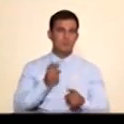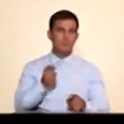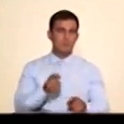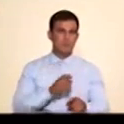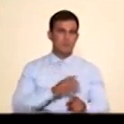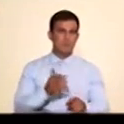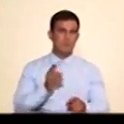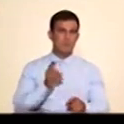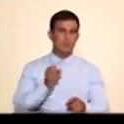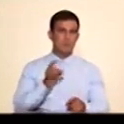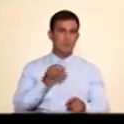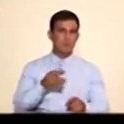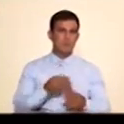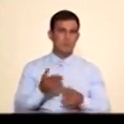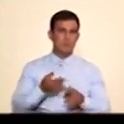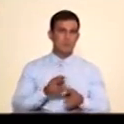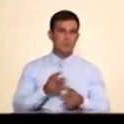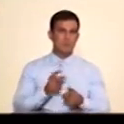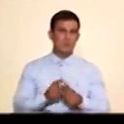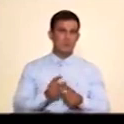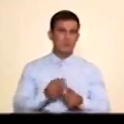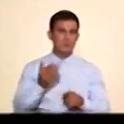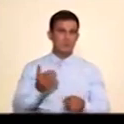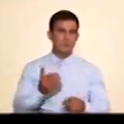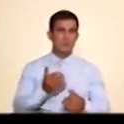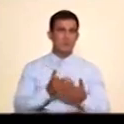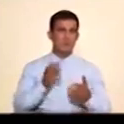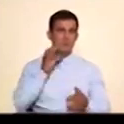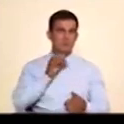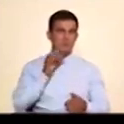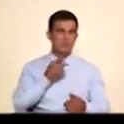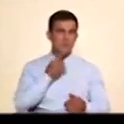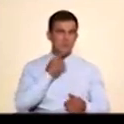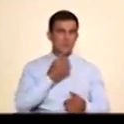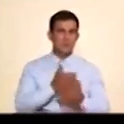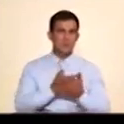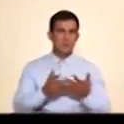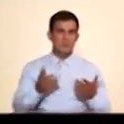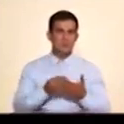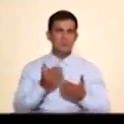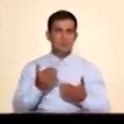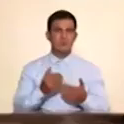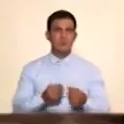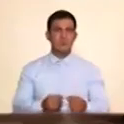Hattoki Karl so'zidan keyinchalik Karol, o'zbek tilidagi qirol so'zlari ham kelib chiqqan.